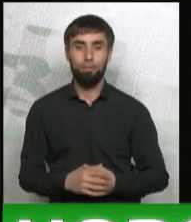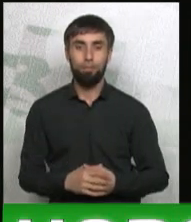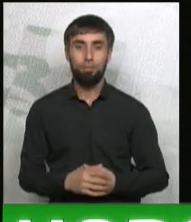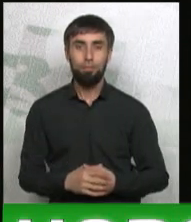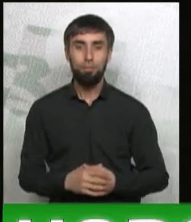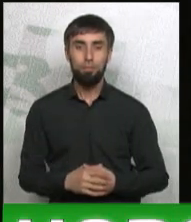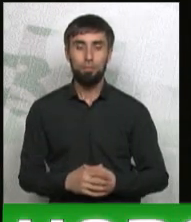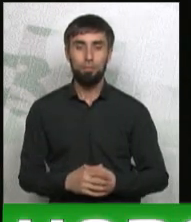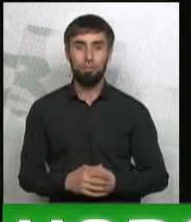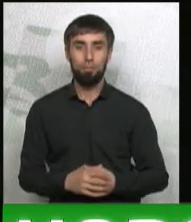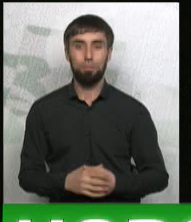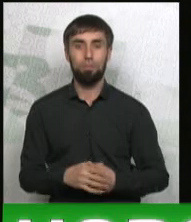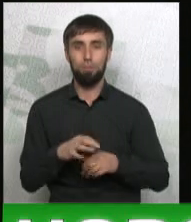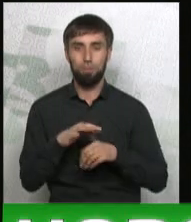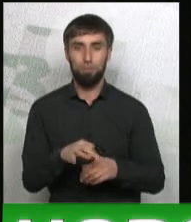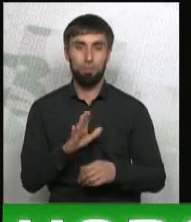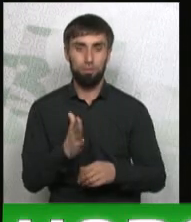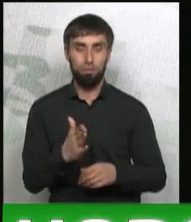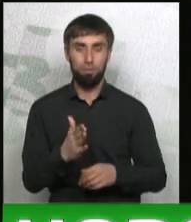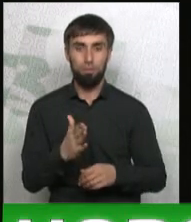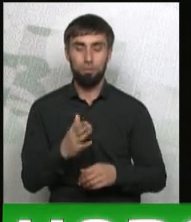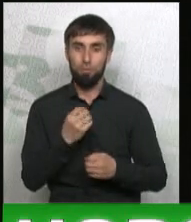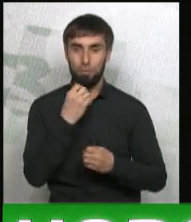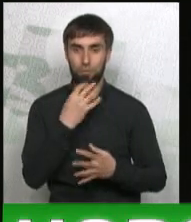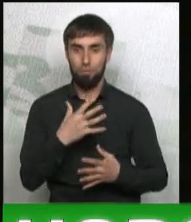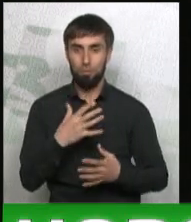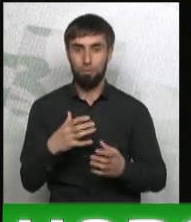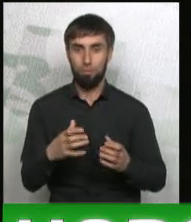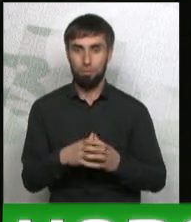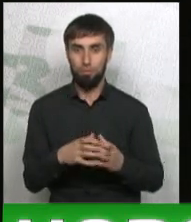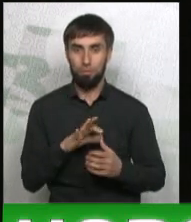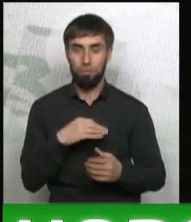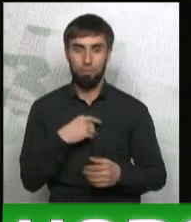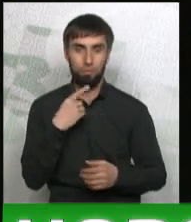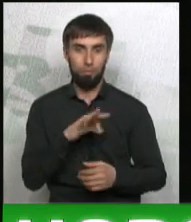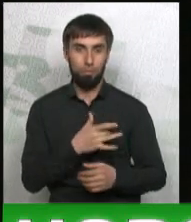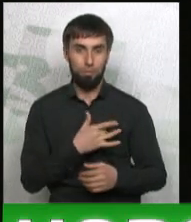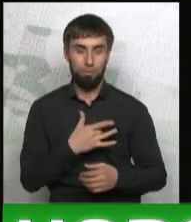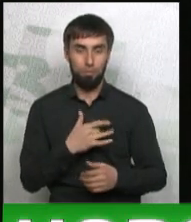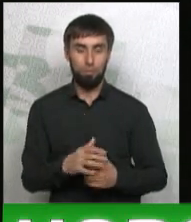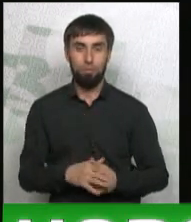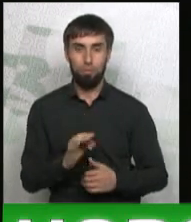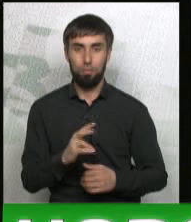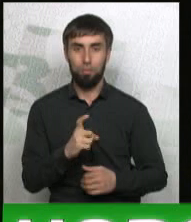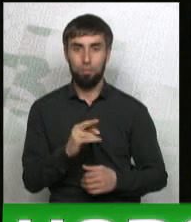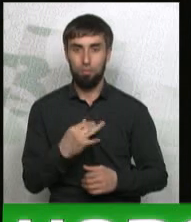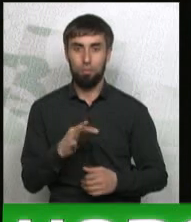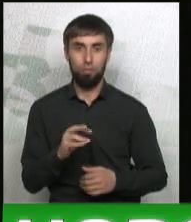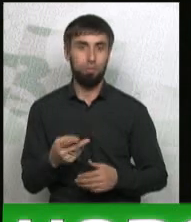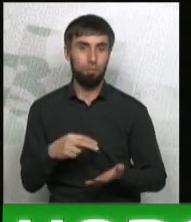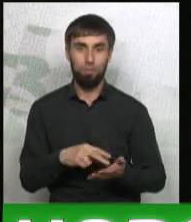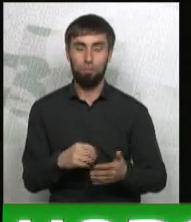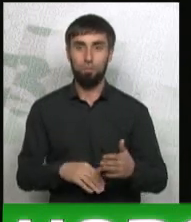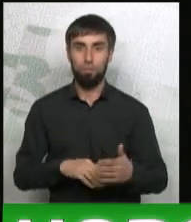я скажу, не великолепие, но... Я вам искренне говорю это. Он хороший у нас, он стал еще